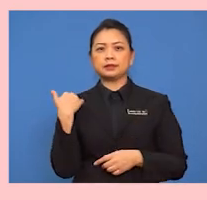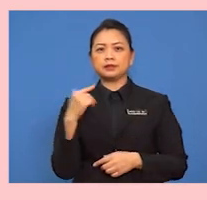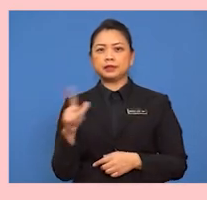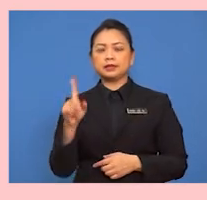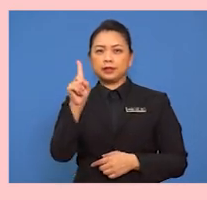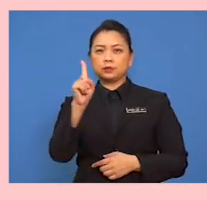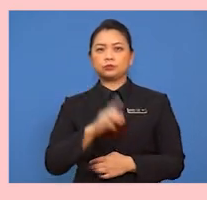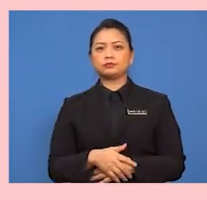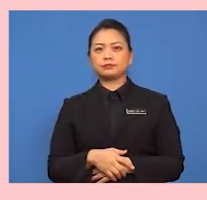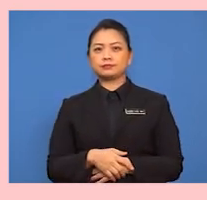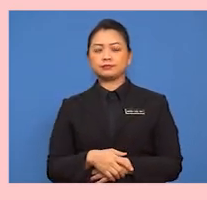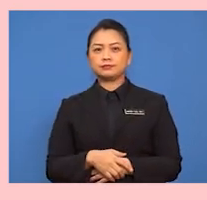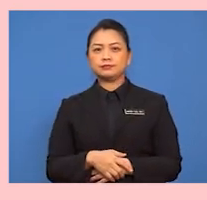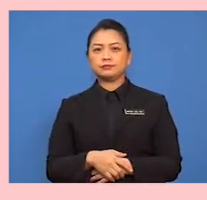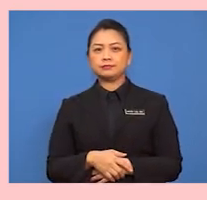1.